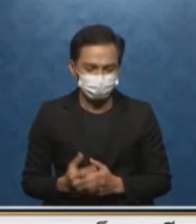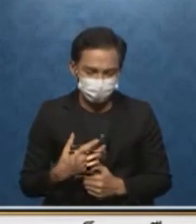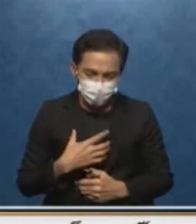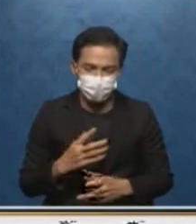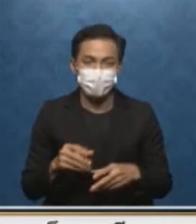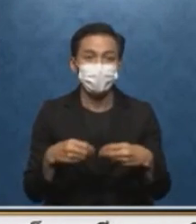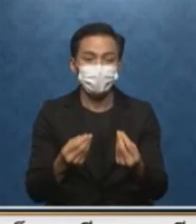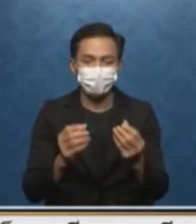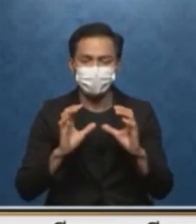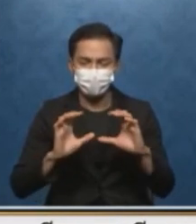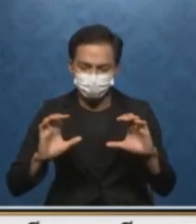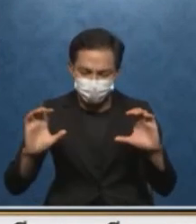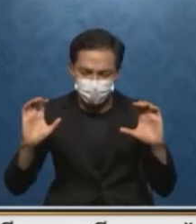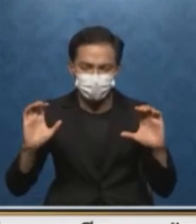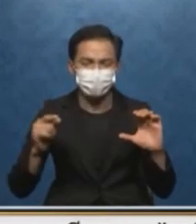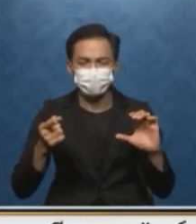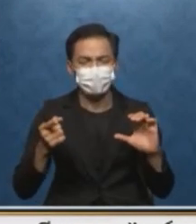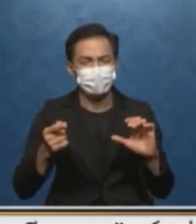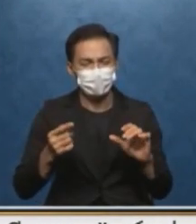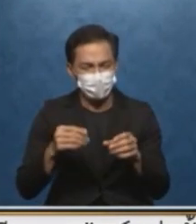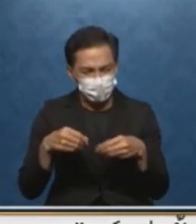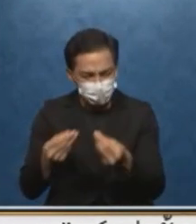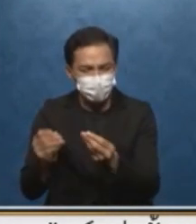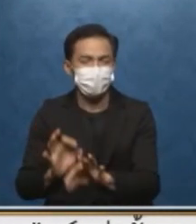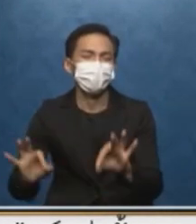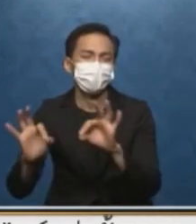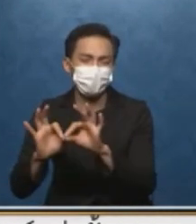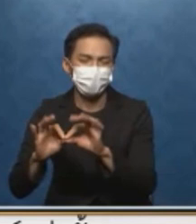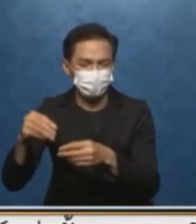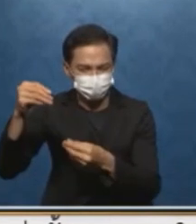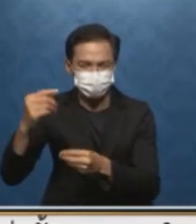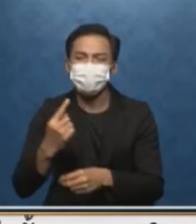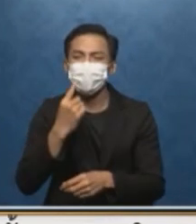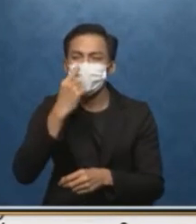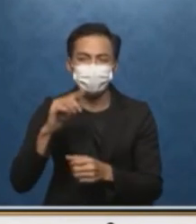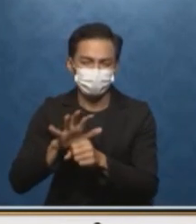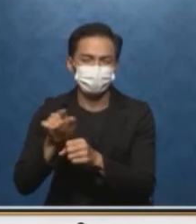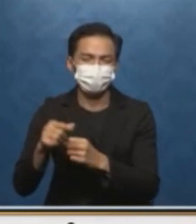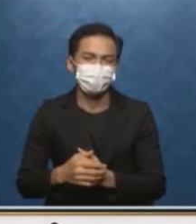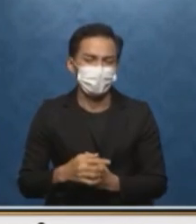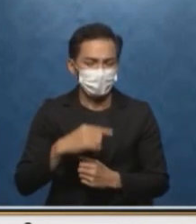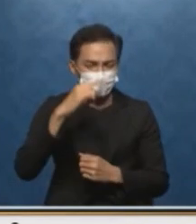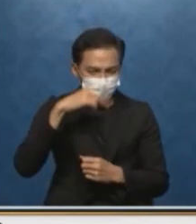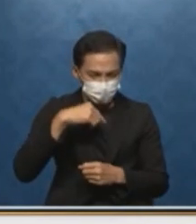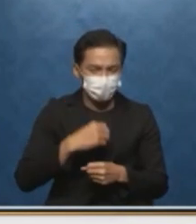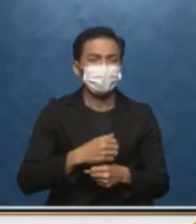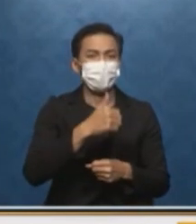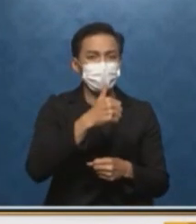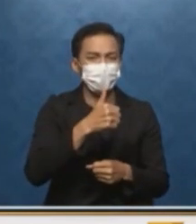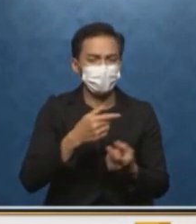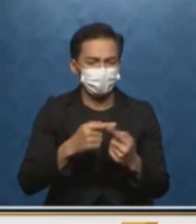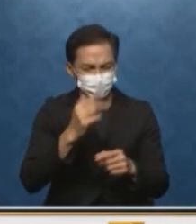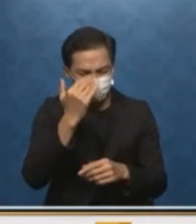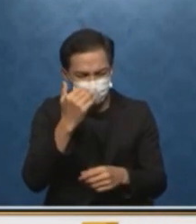ก็ให้ความสำคัญกับเรื่องชุดตรวจโควิดประเทศไทยสามารถทำได้ค่ะแต่ทำไมท่านไม่ทำมันง่ายมากเลยที่จ